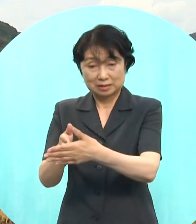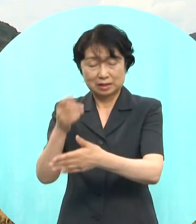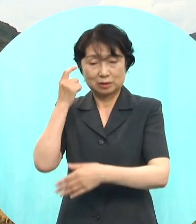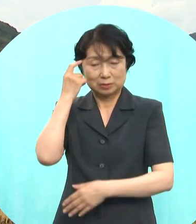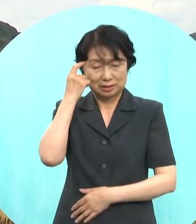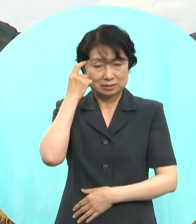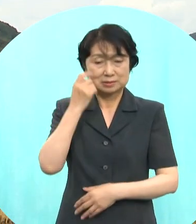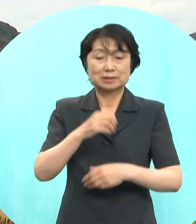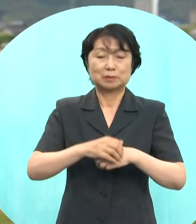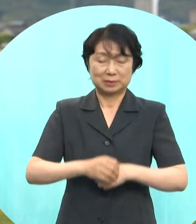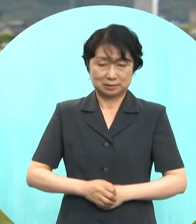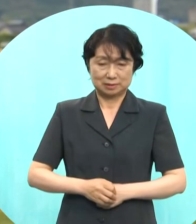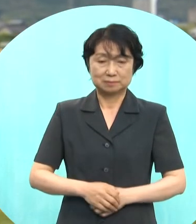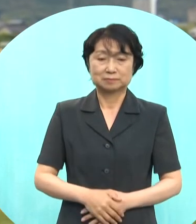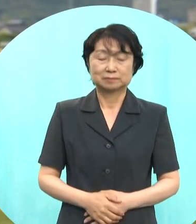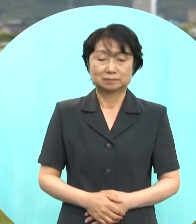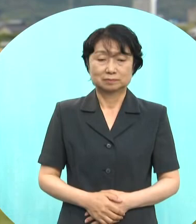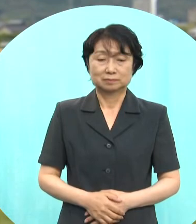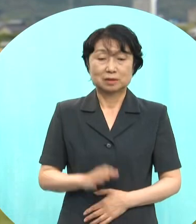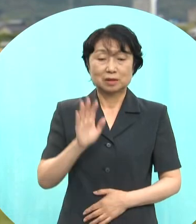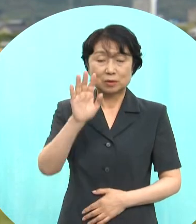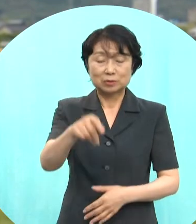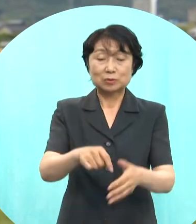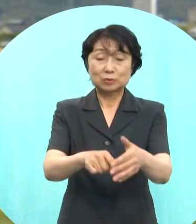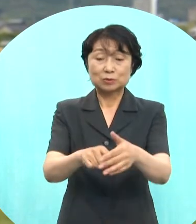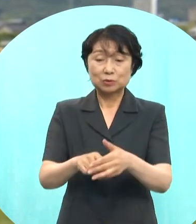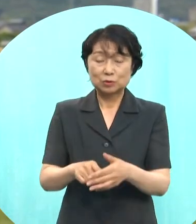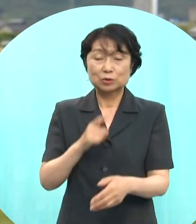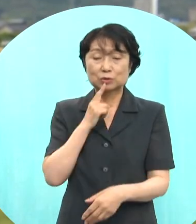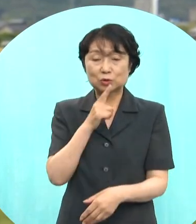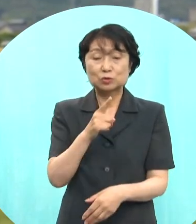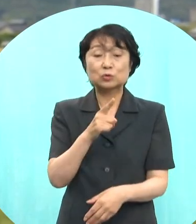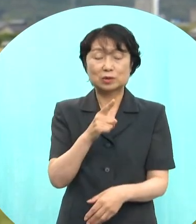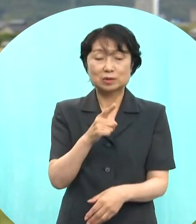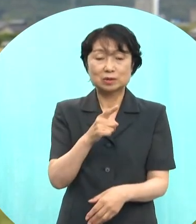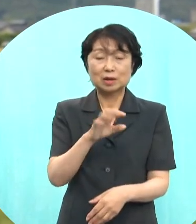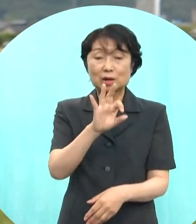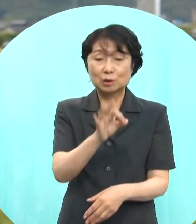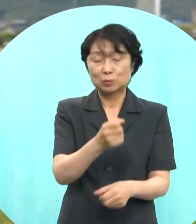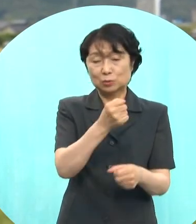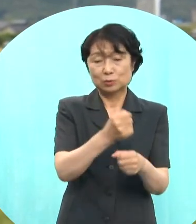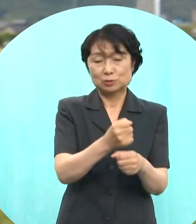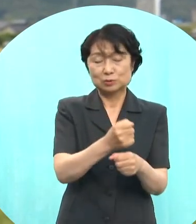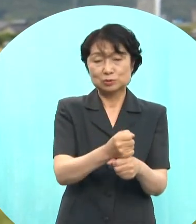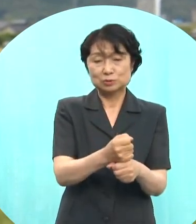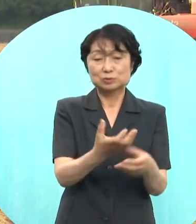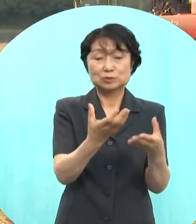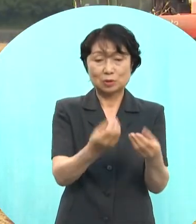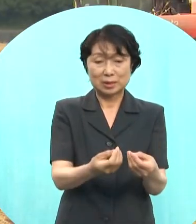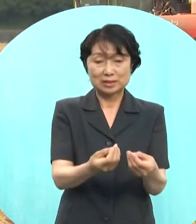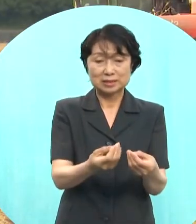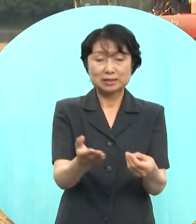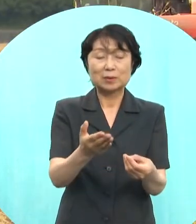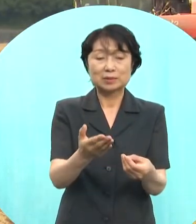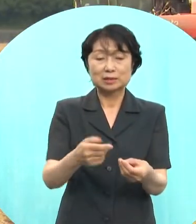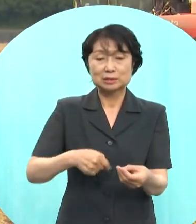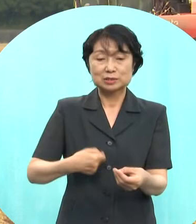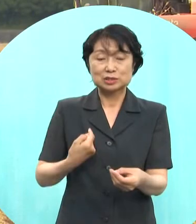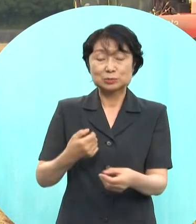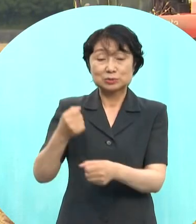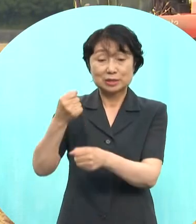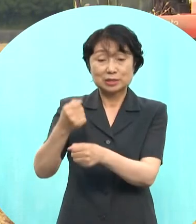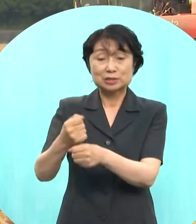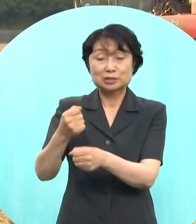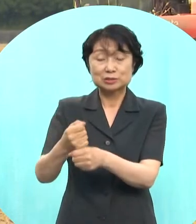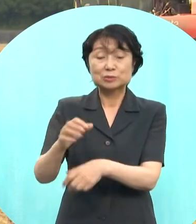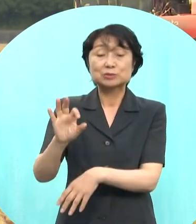。 これからの農業というのは、やはり物を作るだけではなくして、その自分のところで